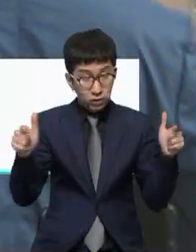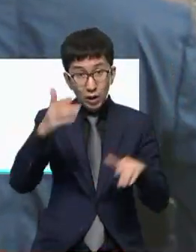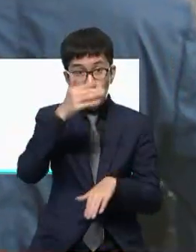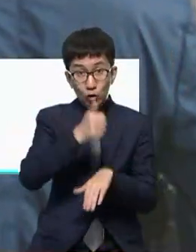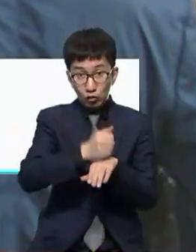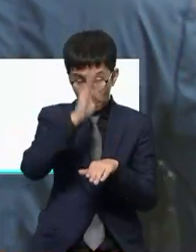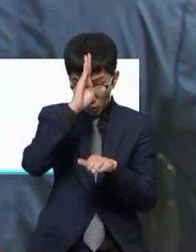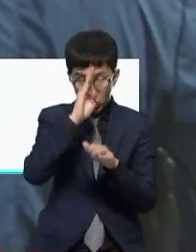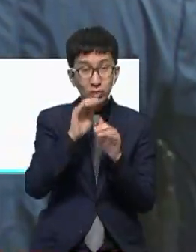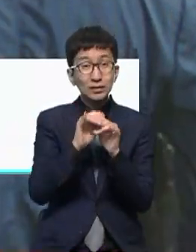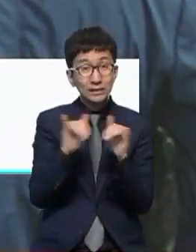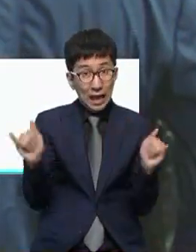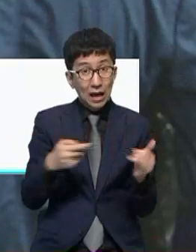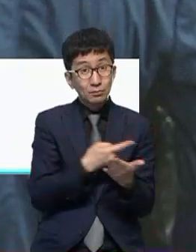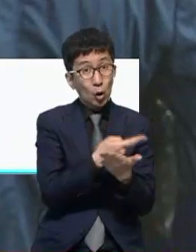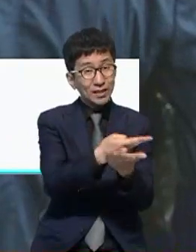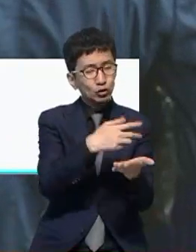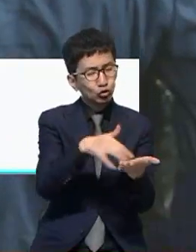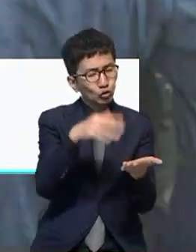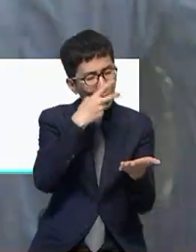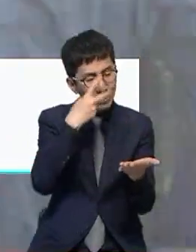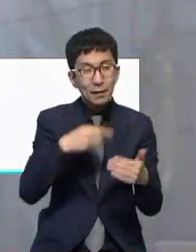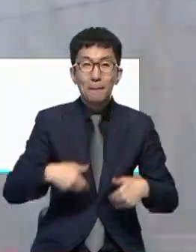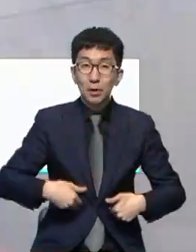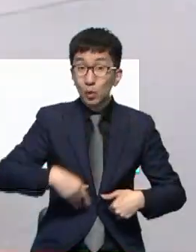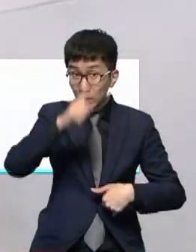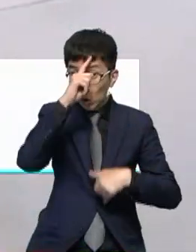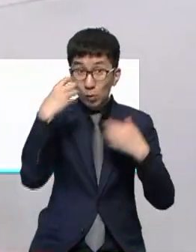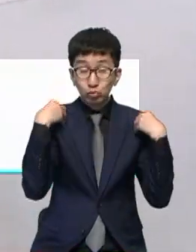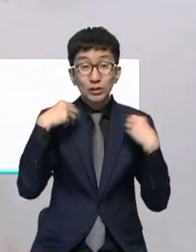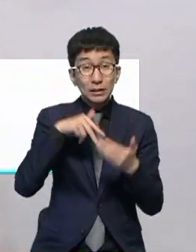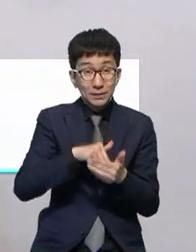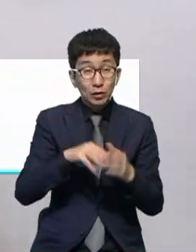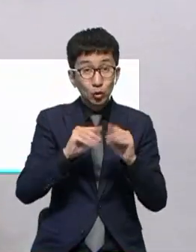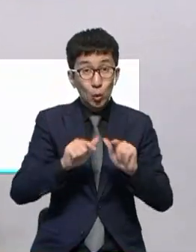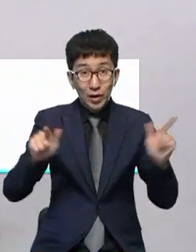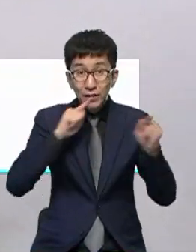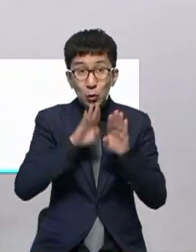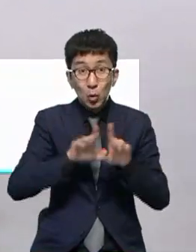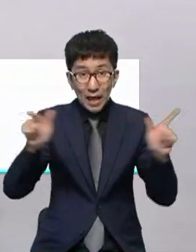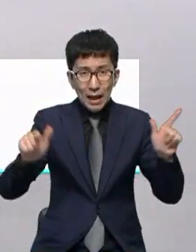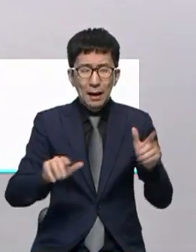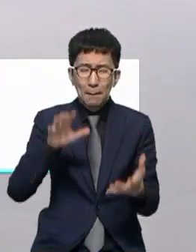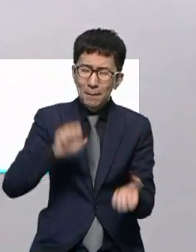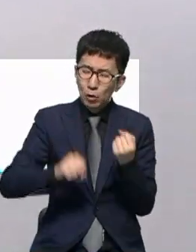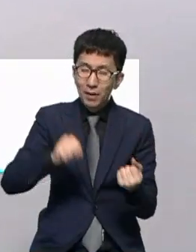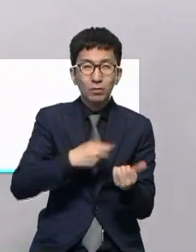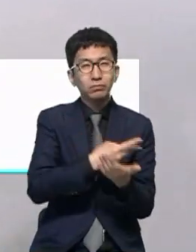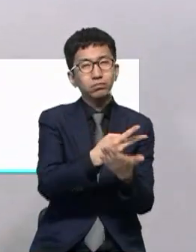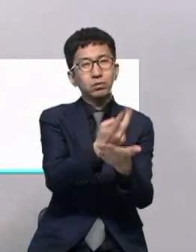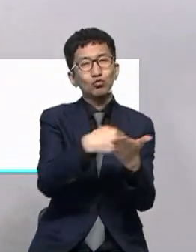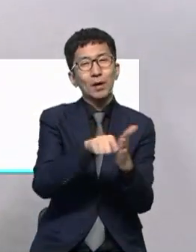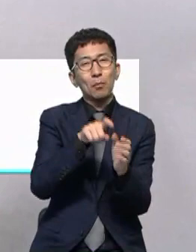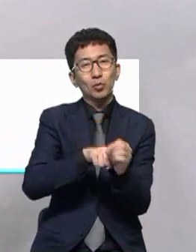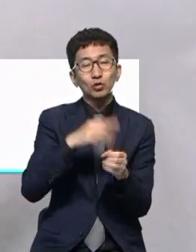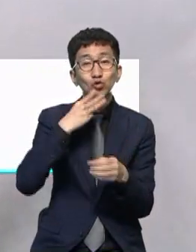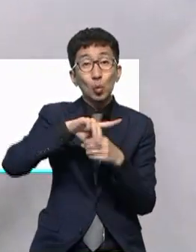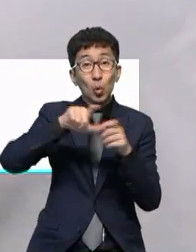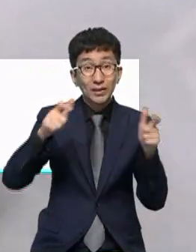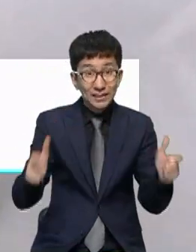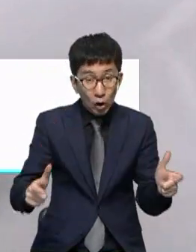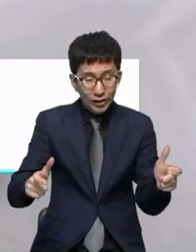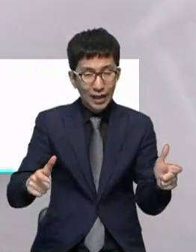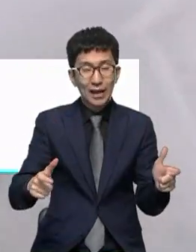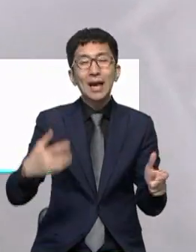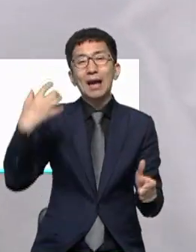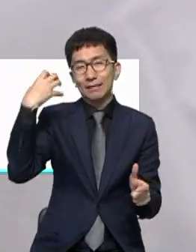수를 잘 관리해야 하는데 정부는 주말이나 휴일에 신속히 병상을 배정받을 수 있도록 수도권 당직병원을